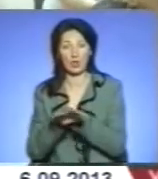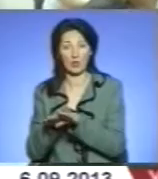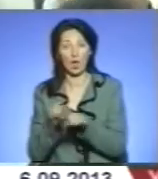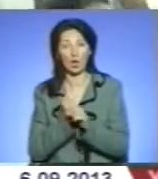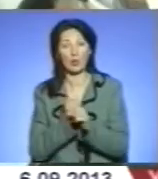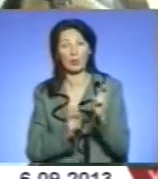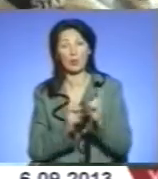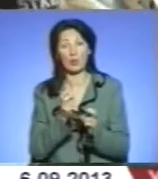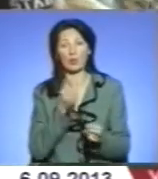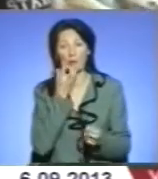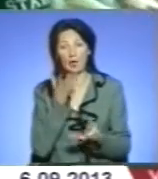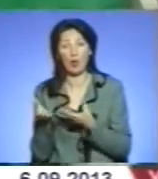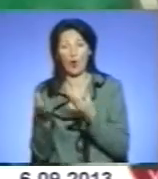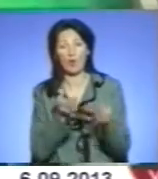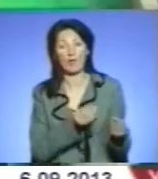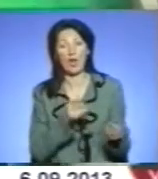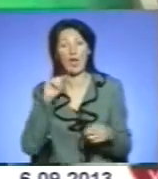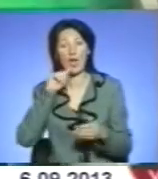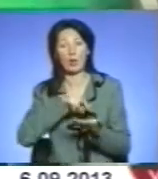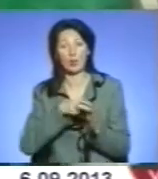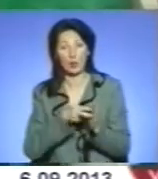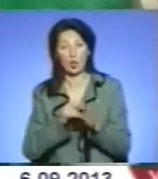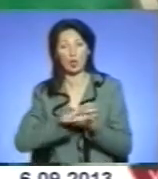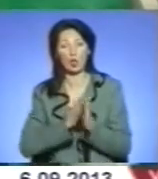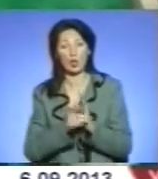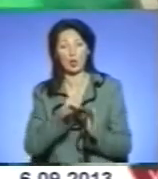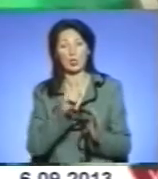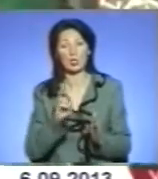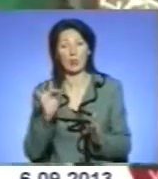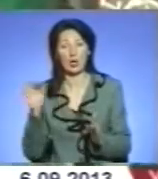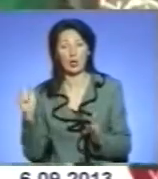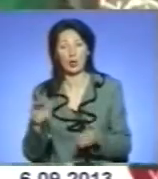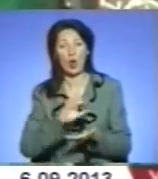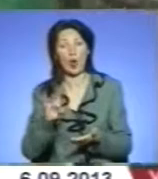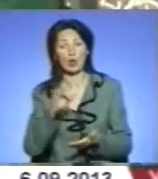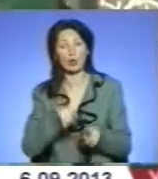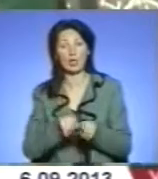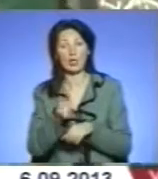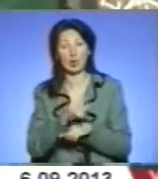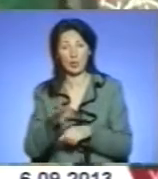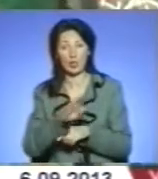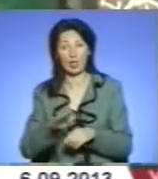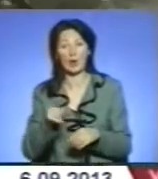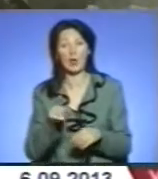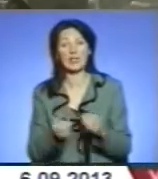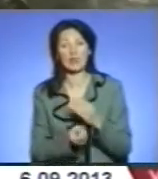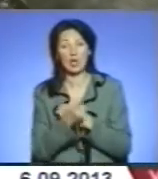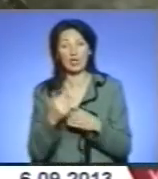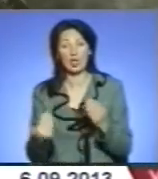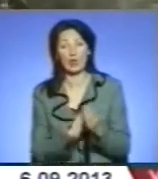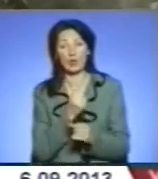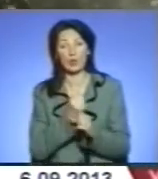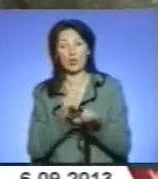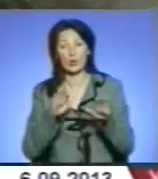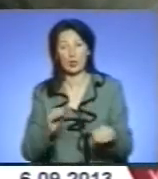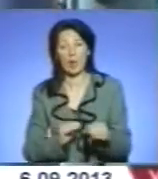підприємства позитивно впливає на економічну ситуацію Збаразького району і Тернопільщини, оскільки з'являються нові робочі місця та поповнюються доходи